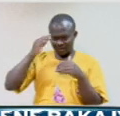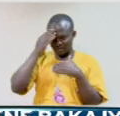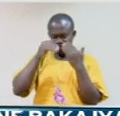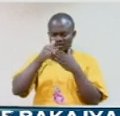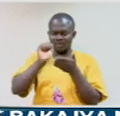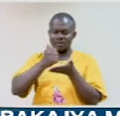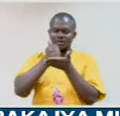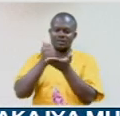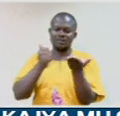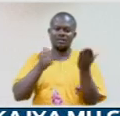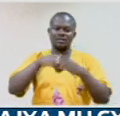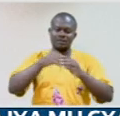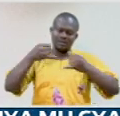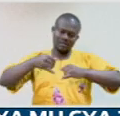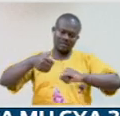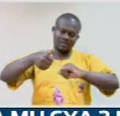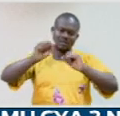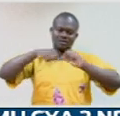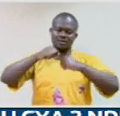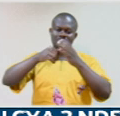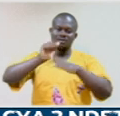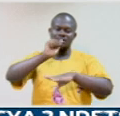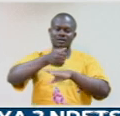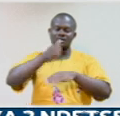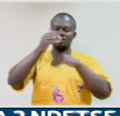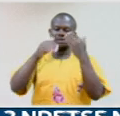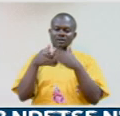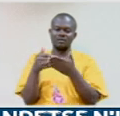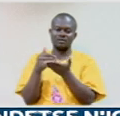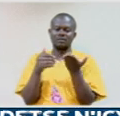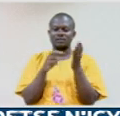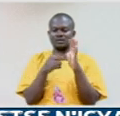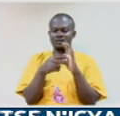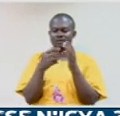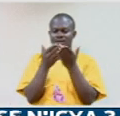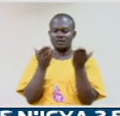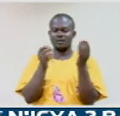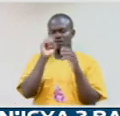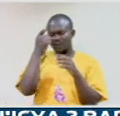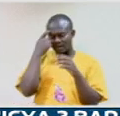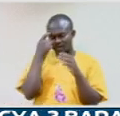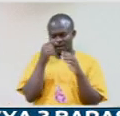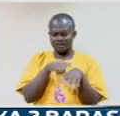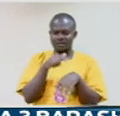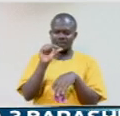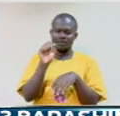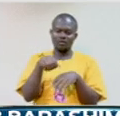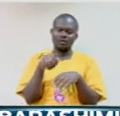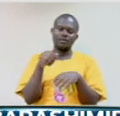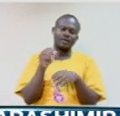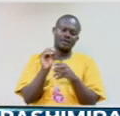bafashe mu ishyirwa mu bikorwa ry'ayo masezerano hashyirwaho inzego z'inzibacyuho, ni ukuvuga guverinoma y'agateganyo yagomba